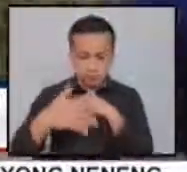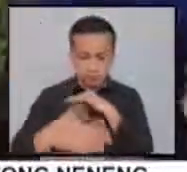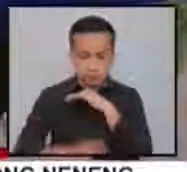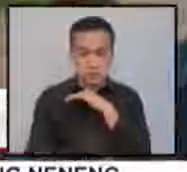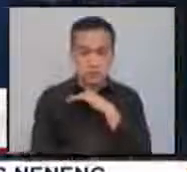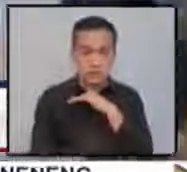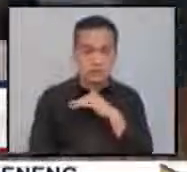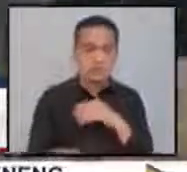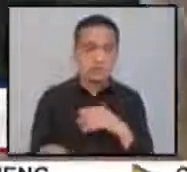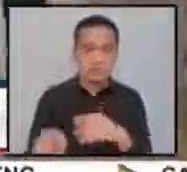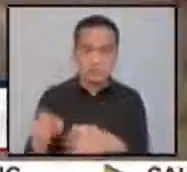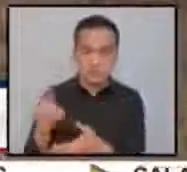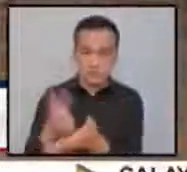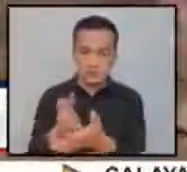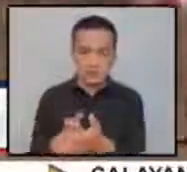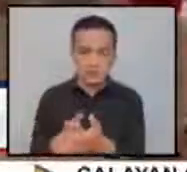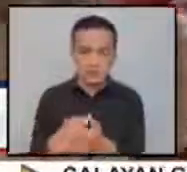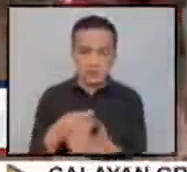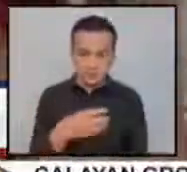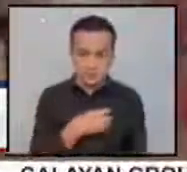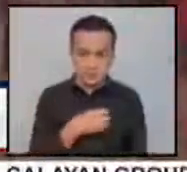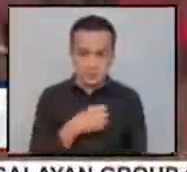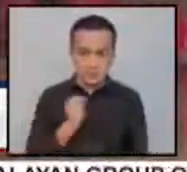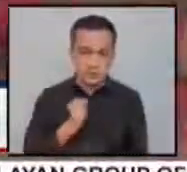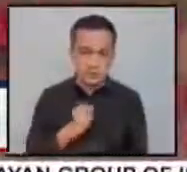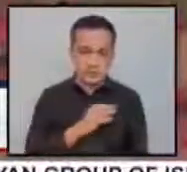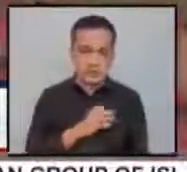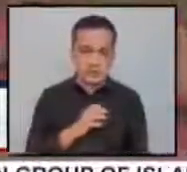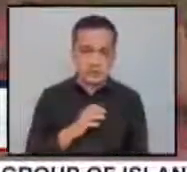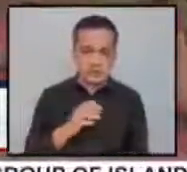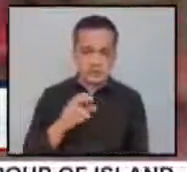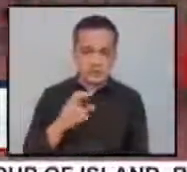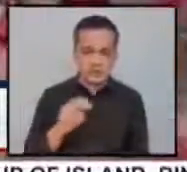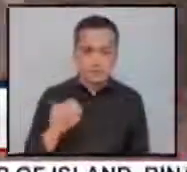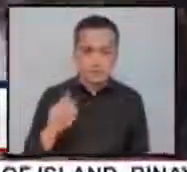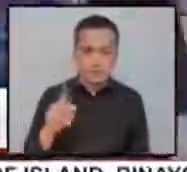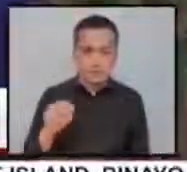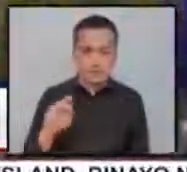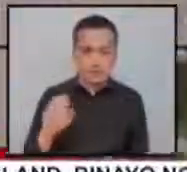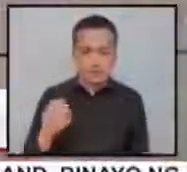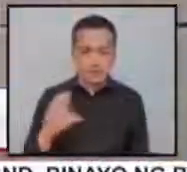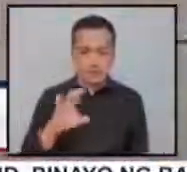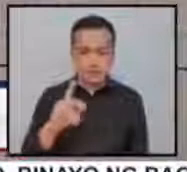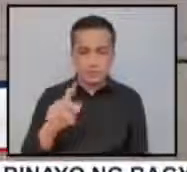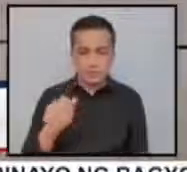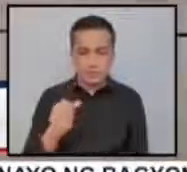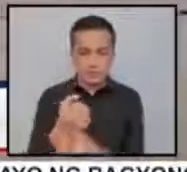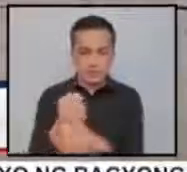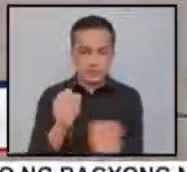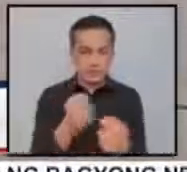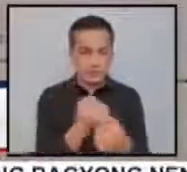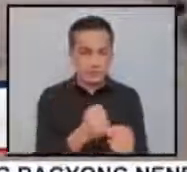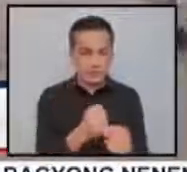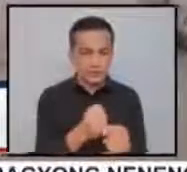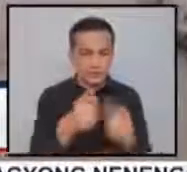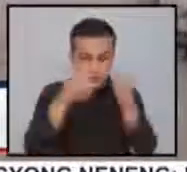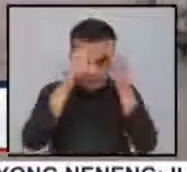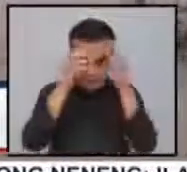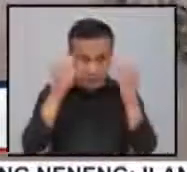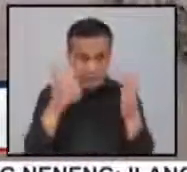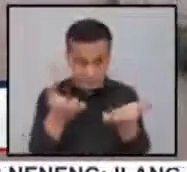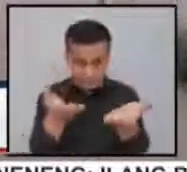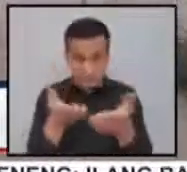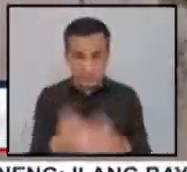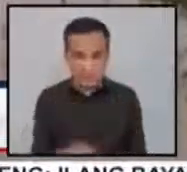mga polis at mga tauhan ng MDRRMO Claveria para sagipin ang kalabaw na ito na